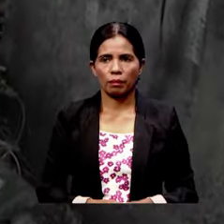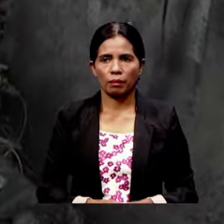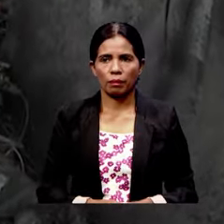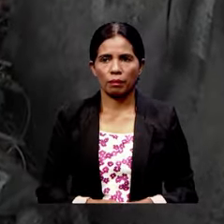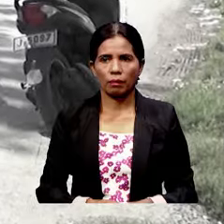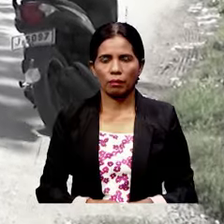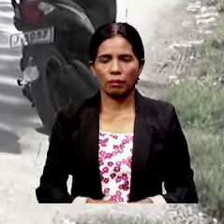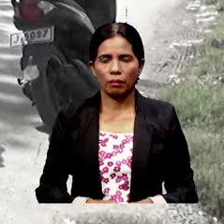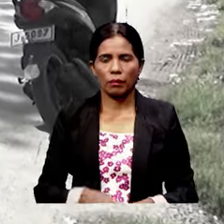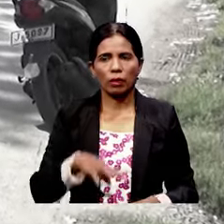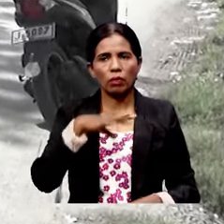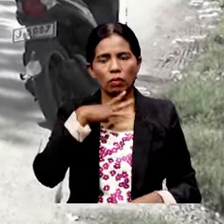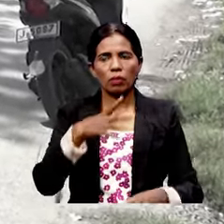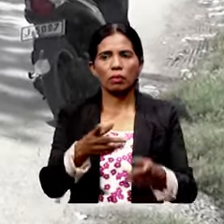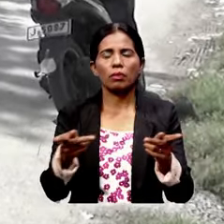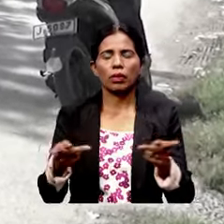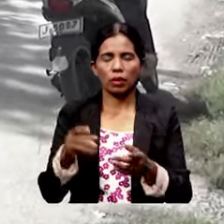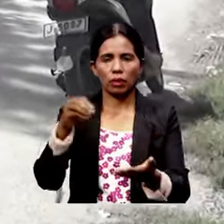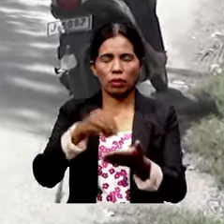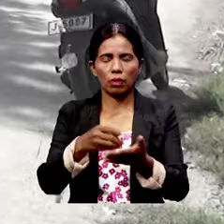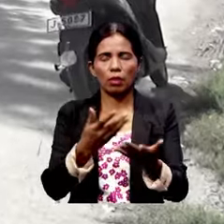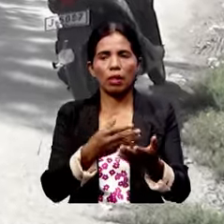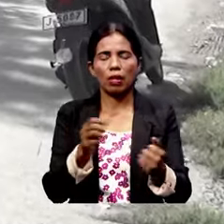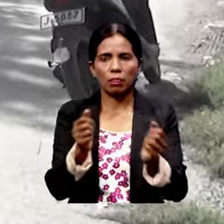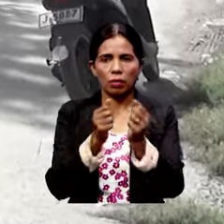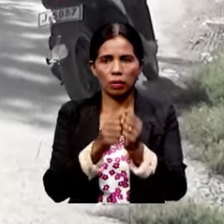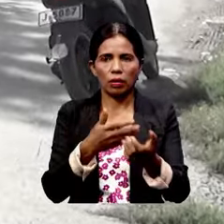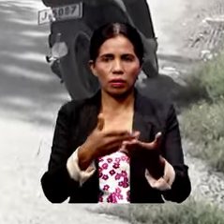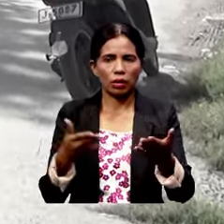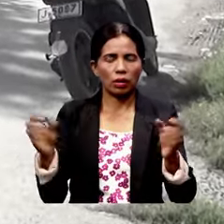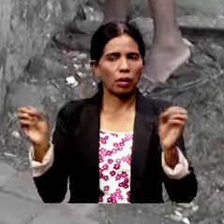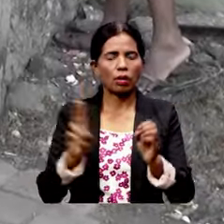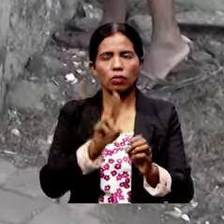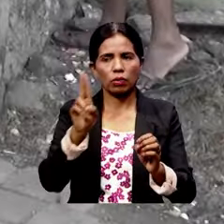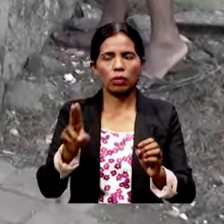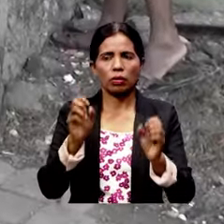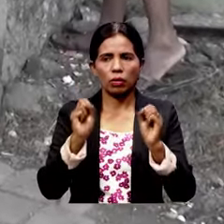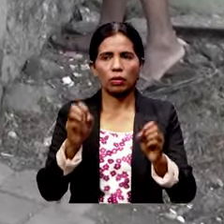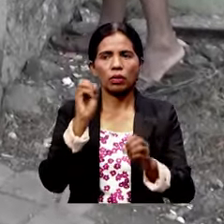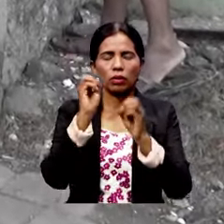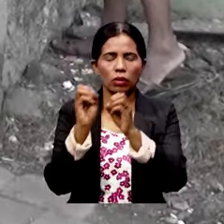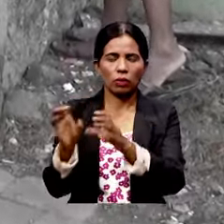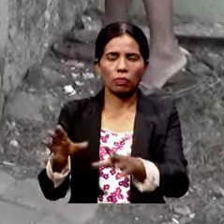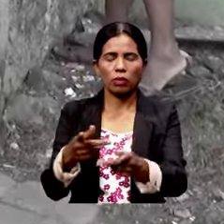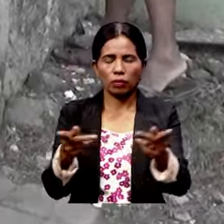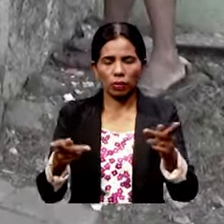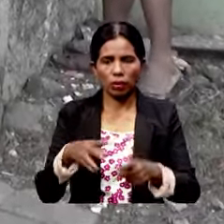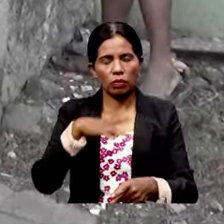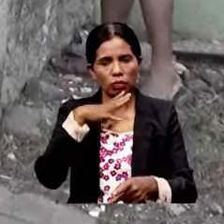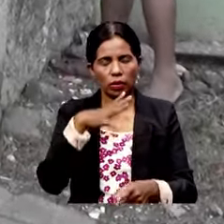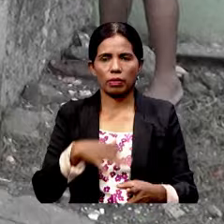Lishira ma ka fatin huri tau hamutuk sasa restu ka sasang nebela uzona huri soe ba fatin lisu